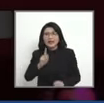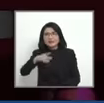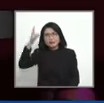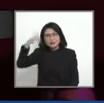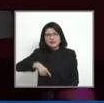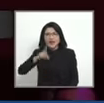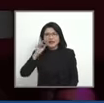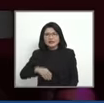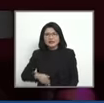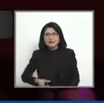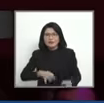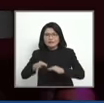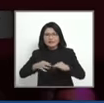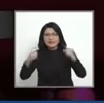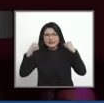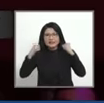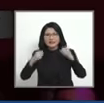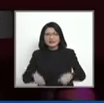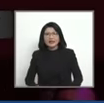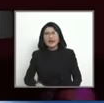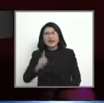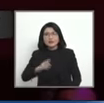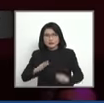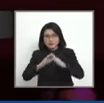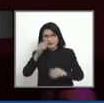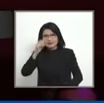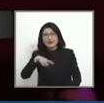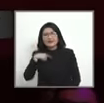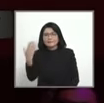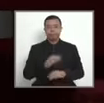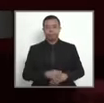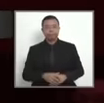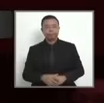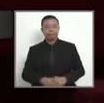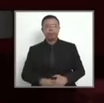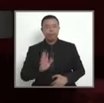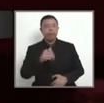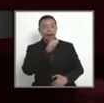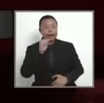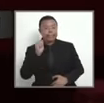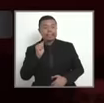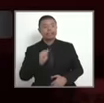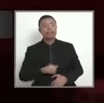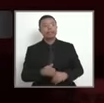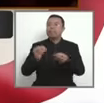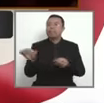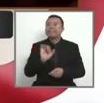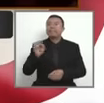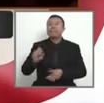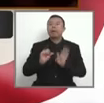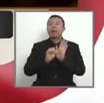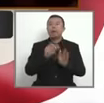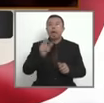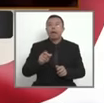ini Kar nya pendukung partai orang tua saya bilang leluhur